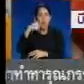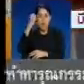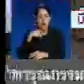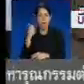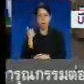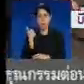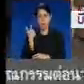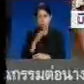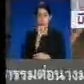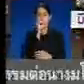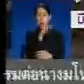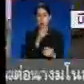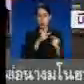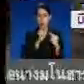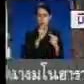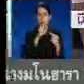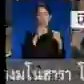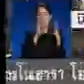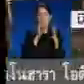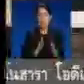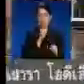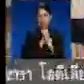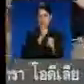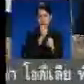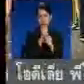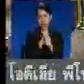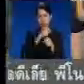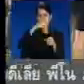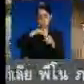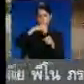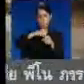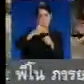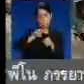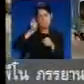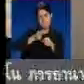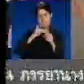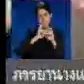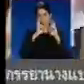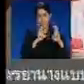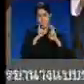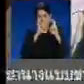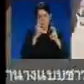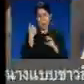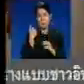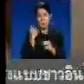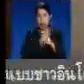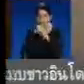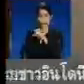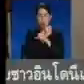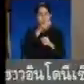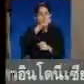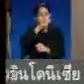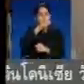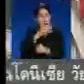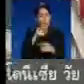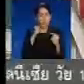ยังมีคำสั่งให้พนักงานทุกคนที่ปฏิบัติหน้าที่ประจำสถานีรถไฟฟ้าทุกสถานีต้องสวมหน้ากากอนามัยและทำความสะอาดอุป